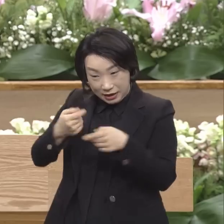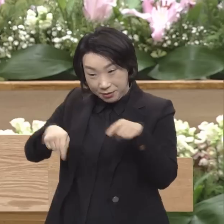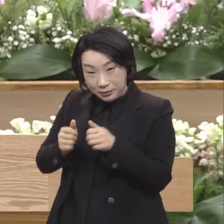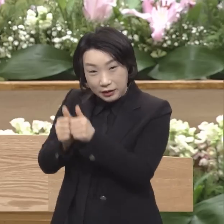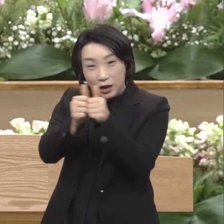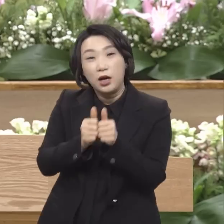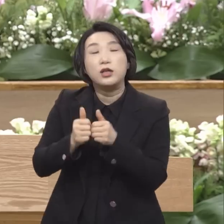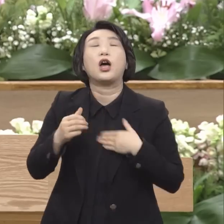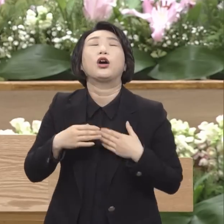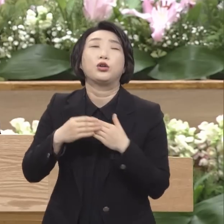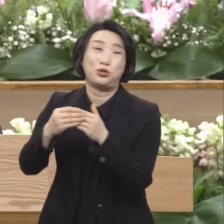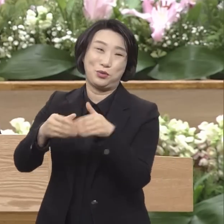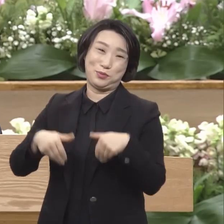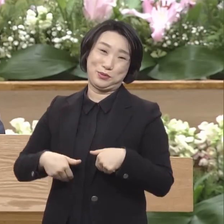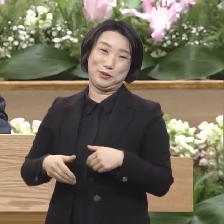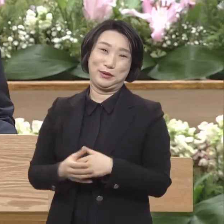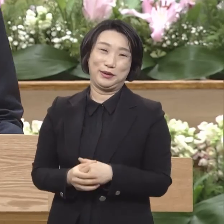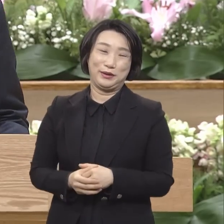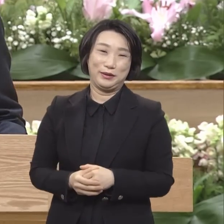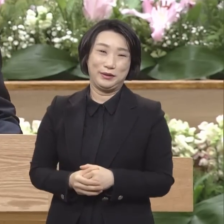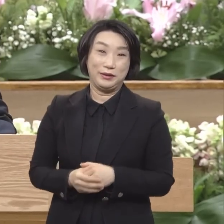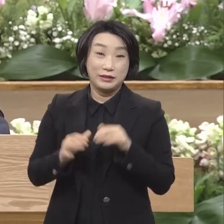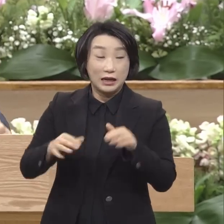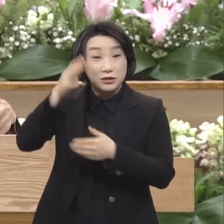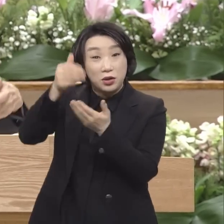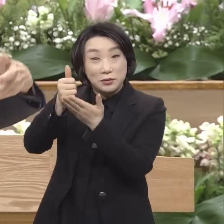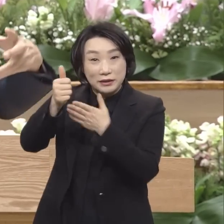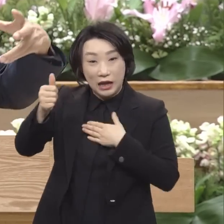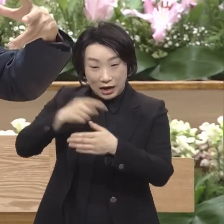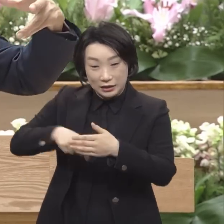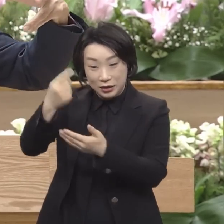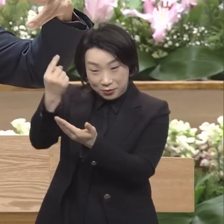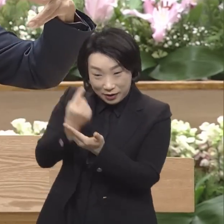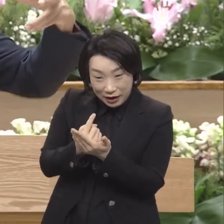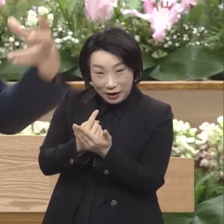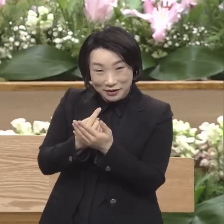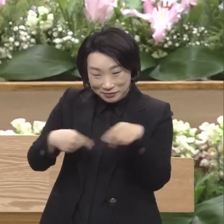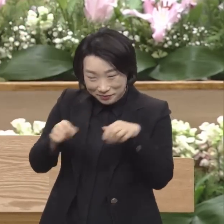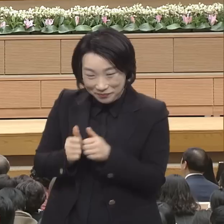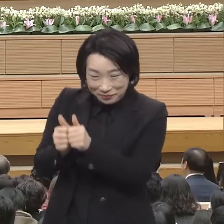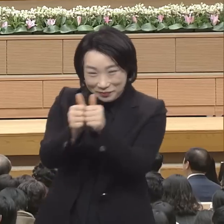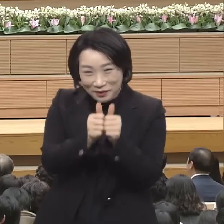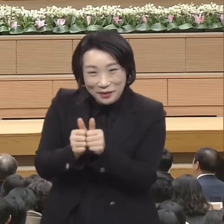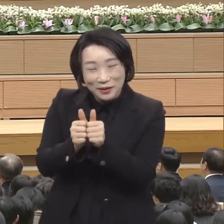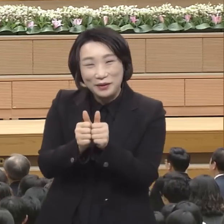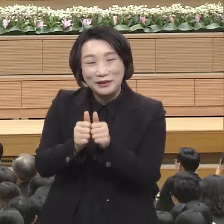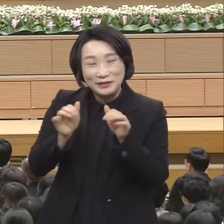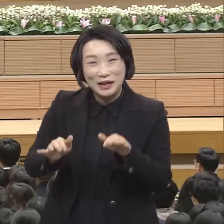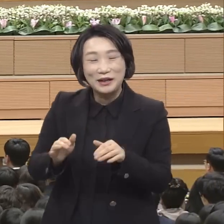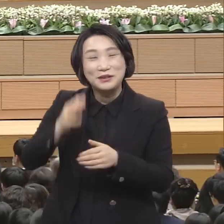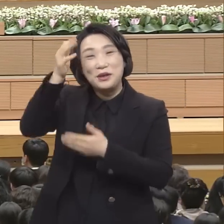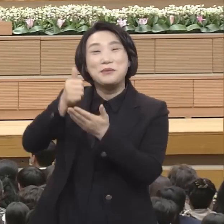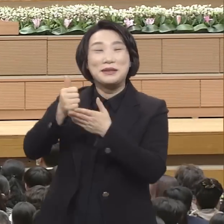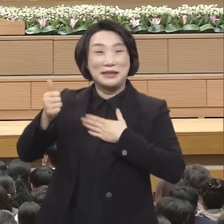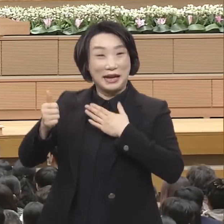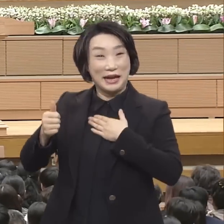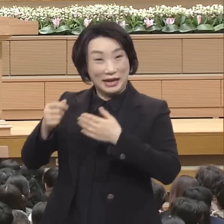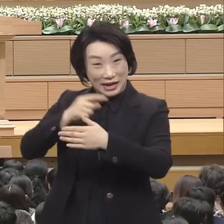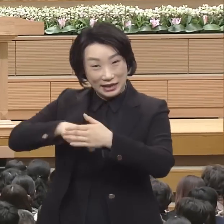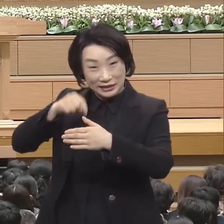나를 컨트롤하게 하시고 성령이 내 안에 완전한 컨트롤 타워가 성령이 우리